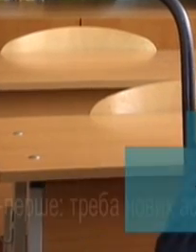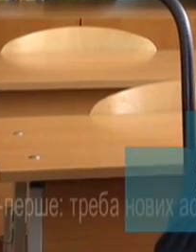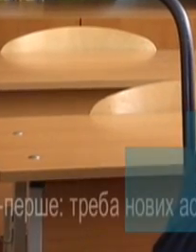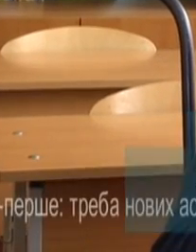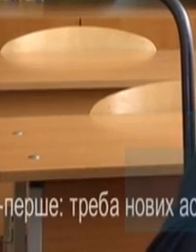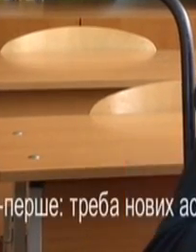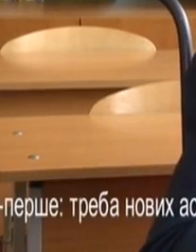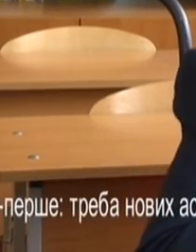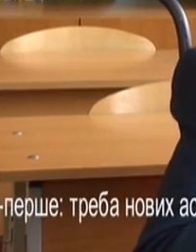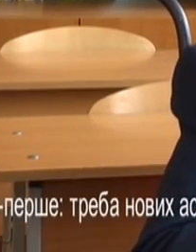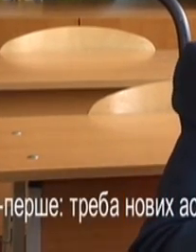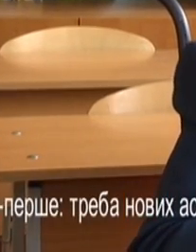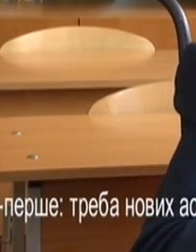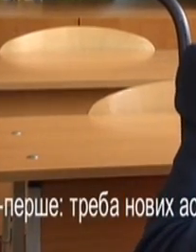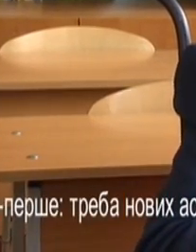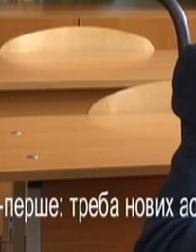По-перше,